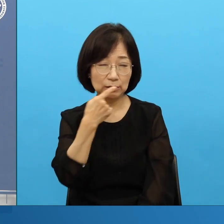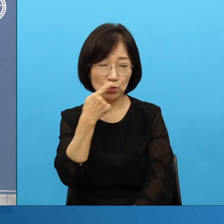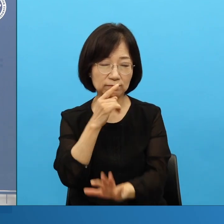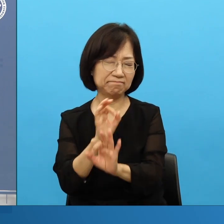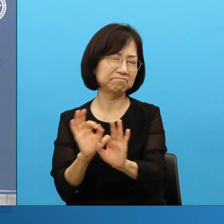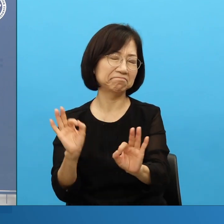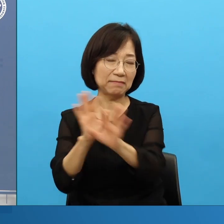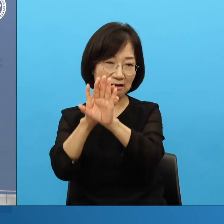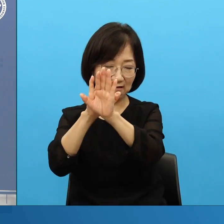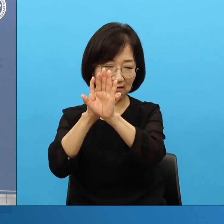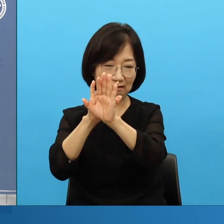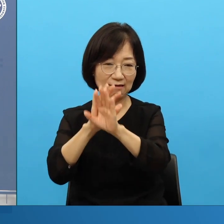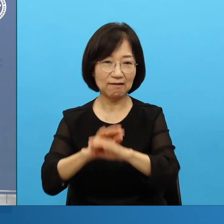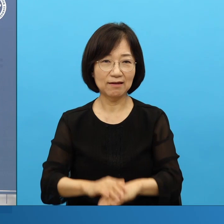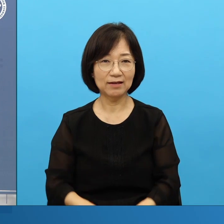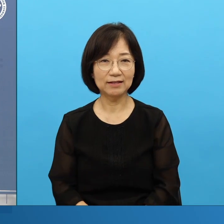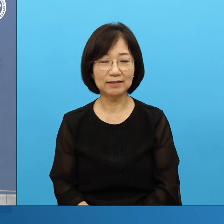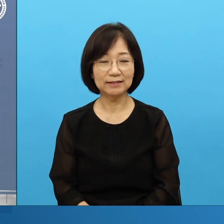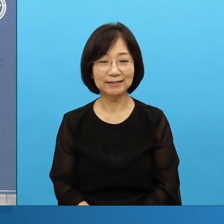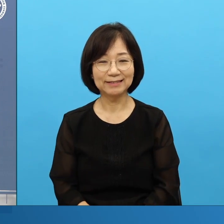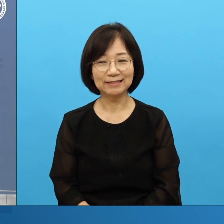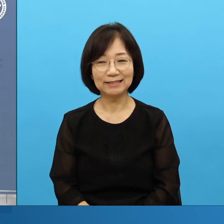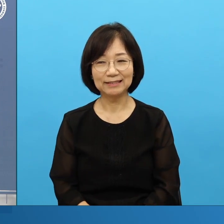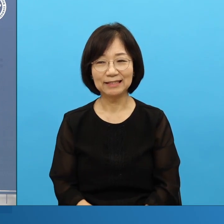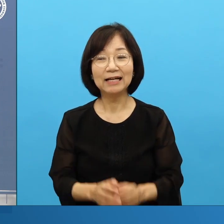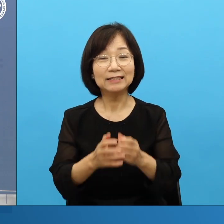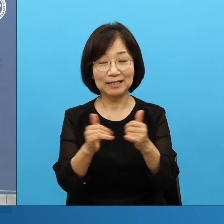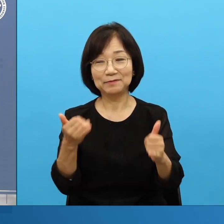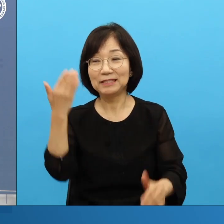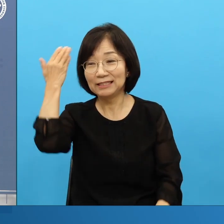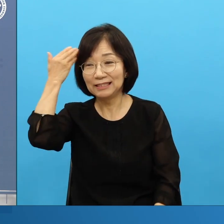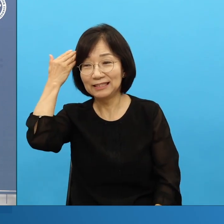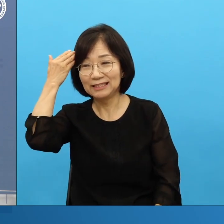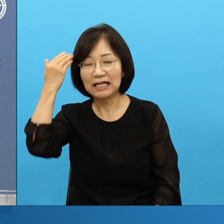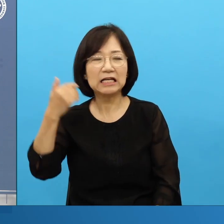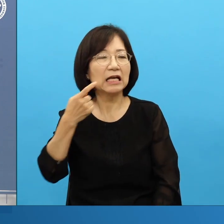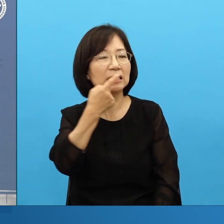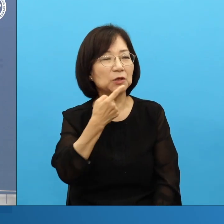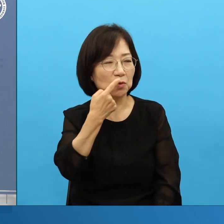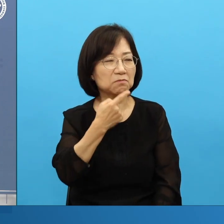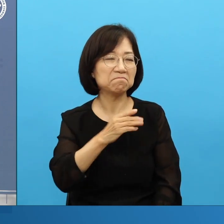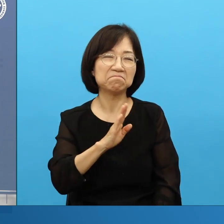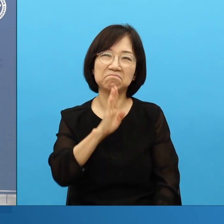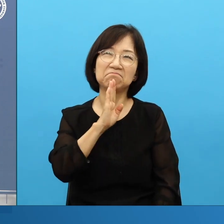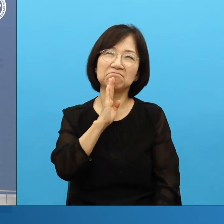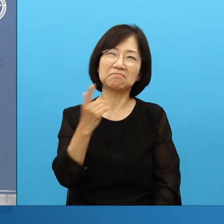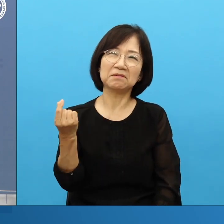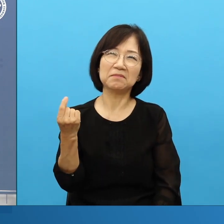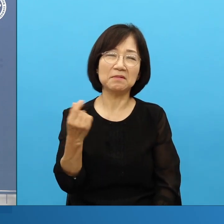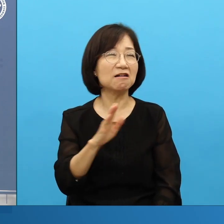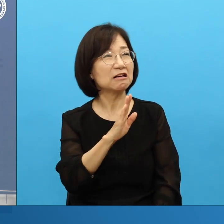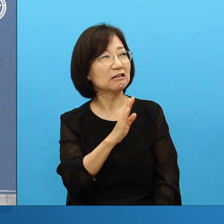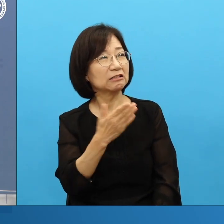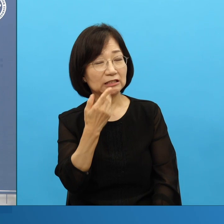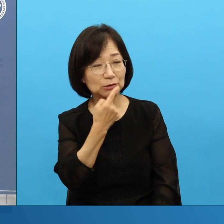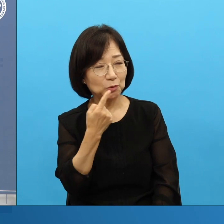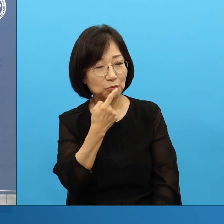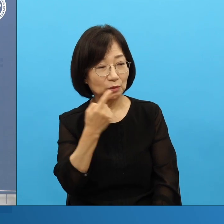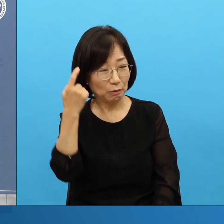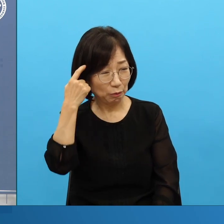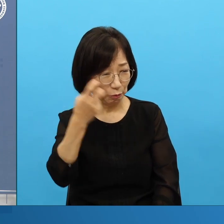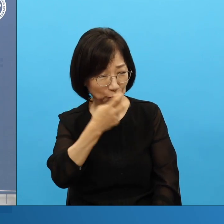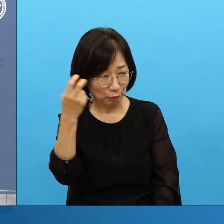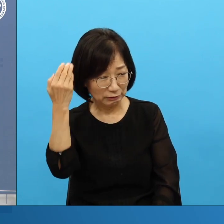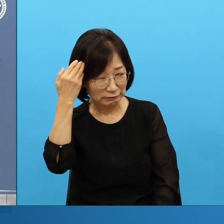arguments. 맞다고 생각하는 많은 사람 다 자기가 맞다니까 모든 이론을 파할 것이다. And because everybody thinks that they're right, so it's to